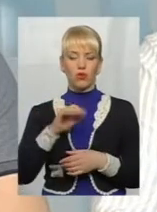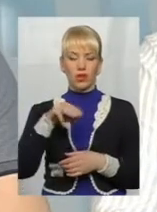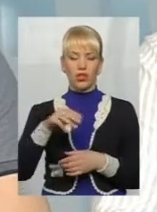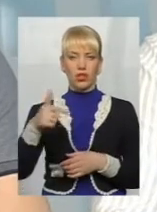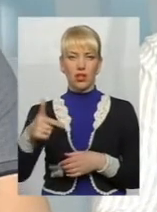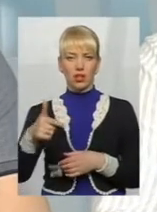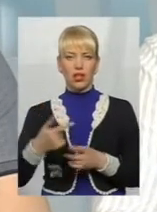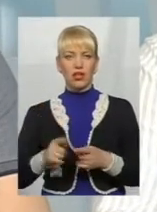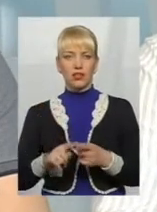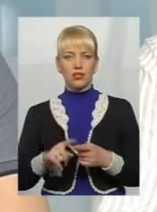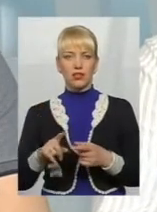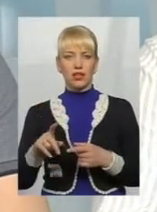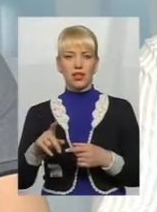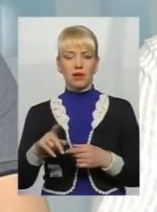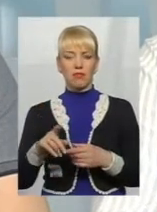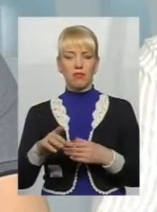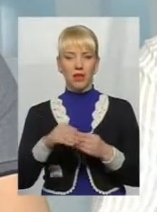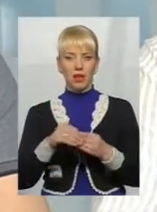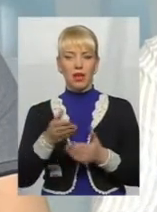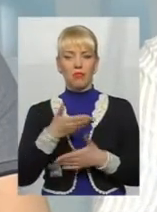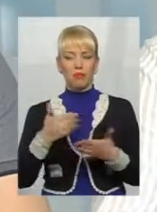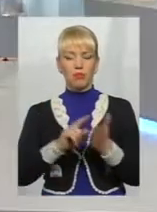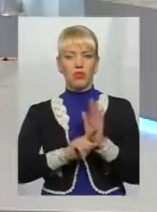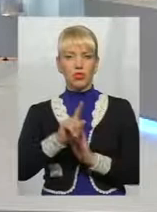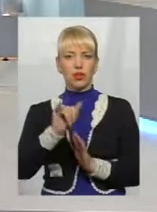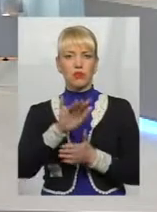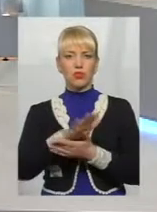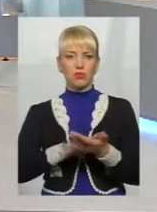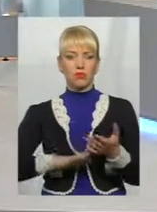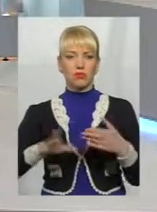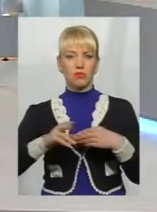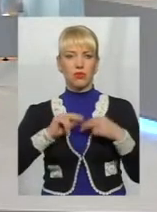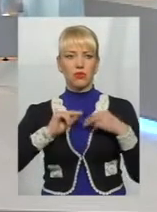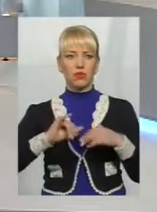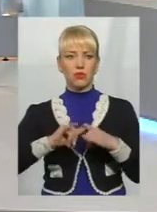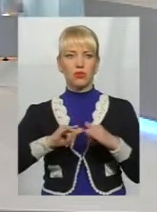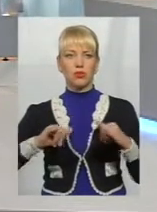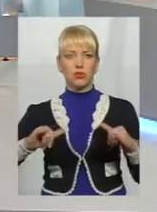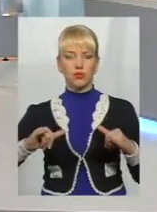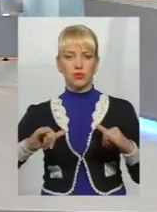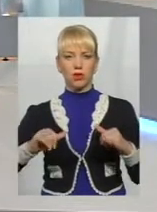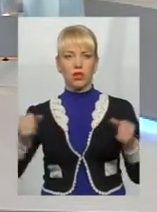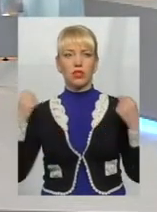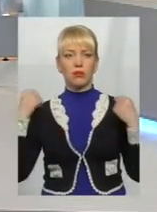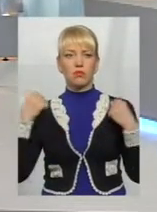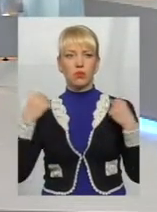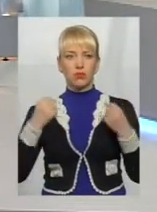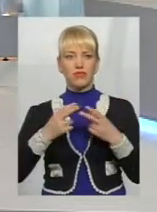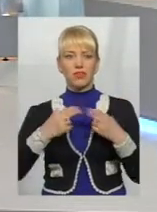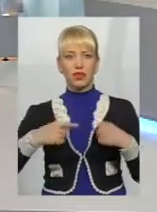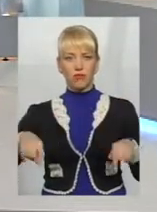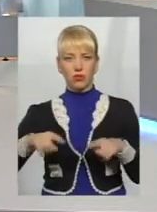з ними ми починаємо і продовжуємо співпрацю з розвитку спортивних інфраструктур